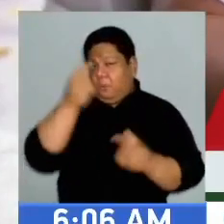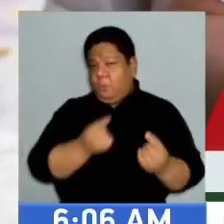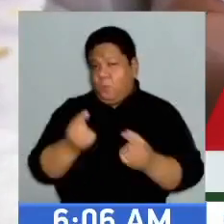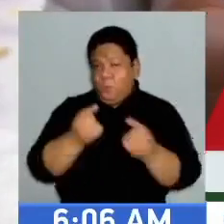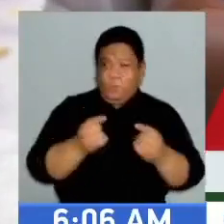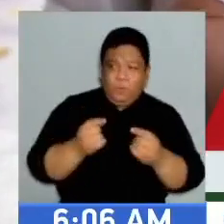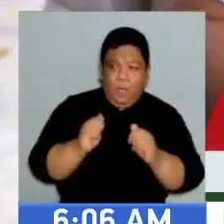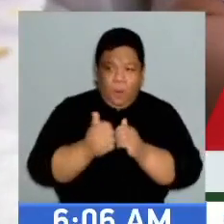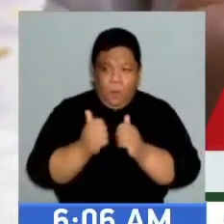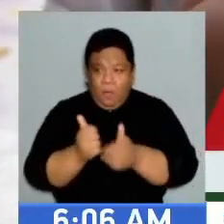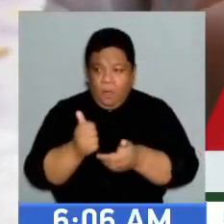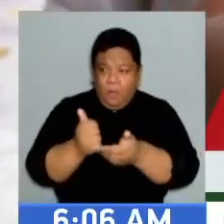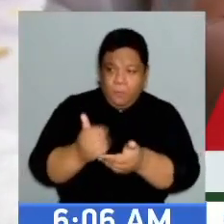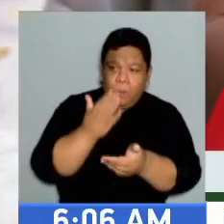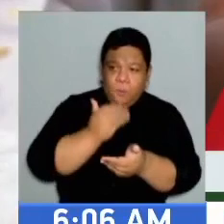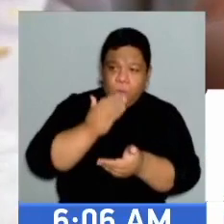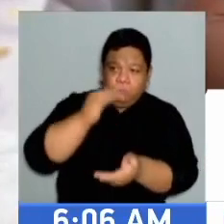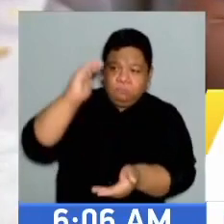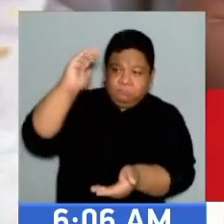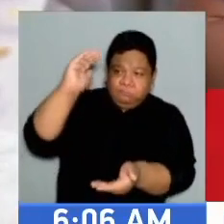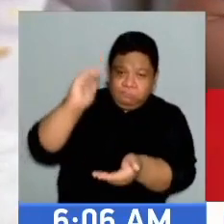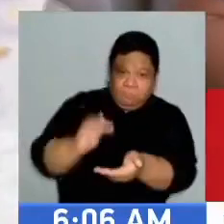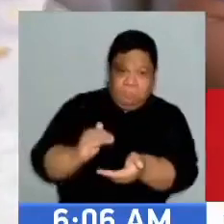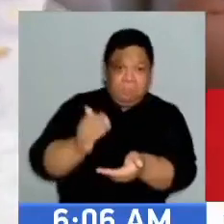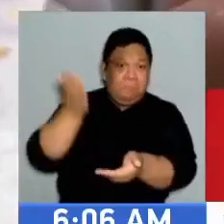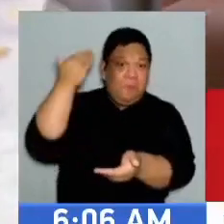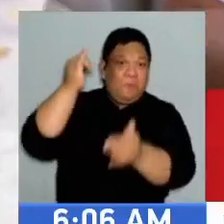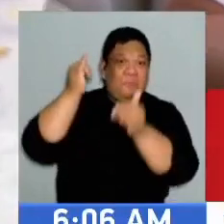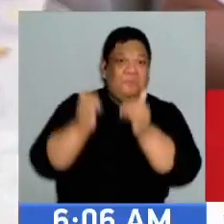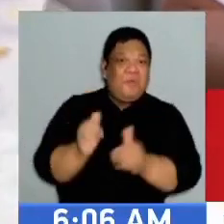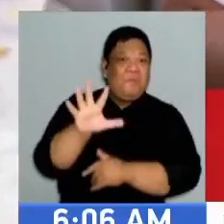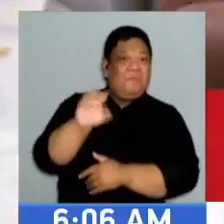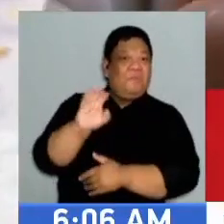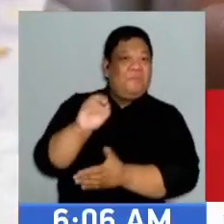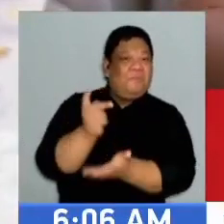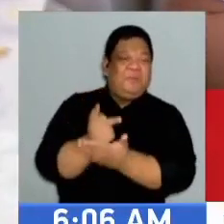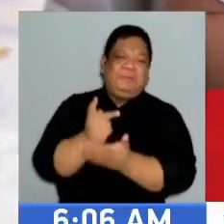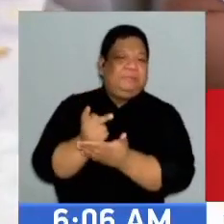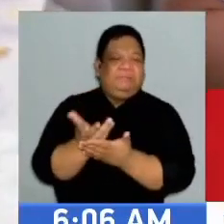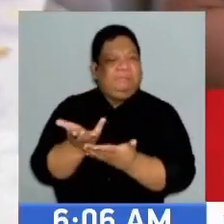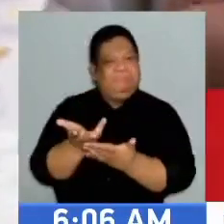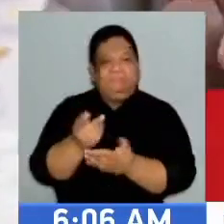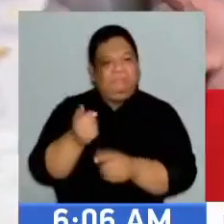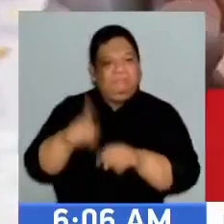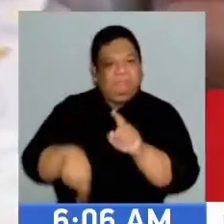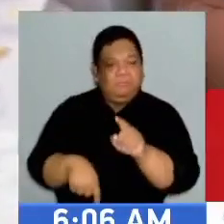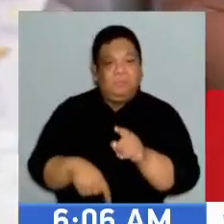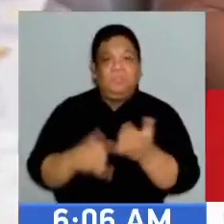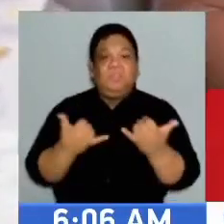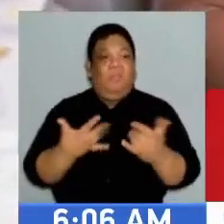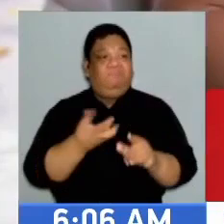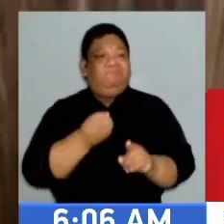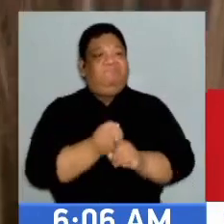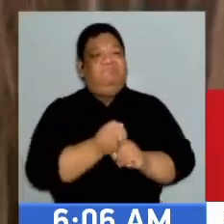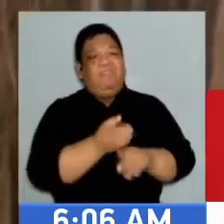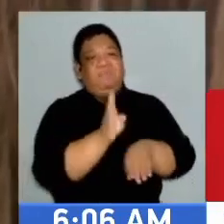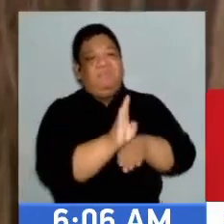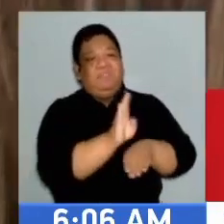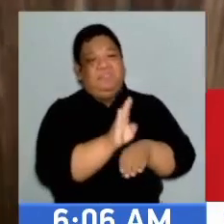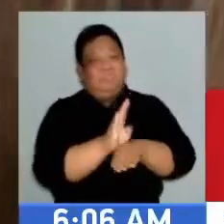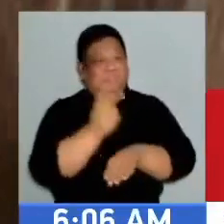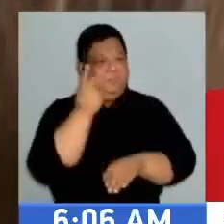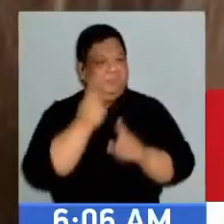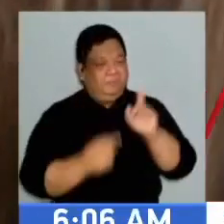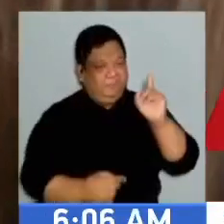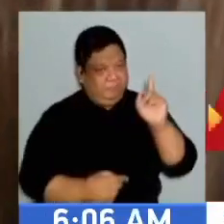ito bumalik sa dating lebel na Php50 kada kilo kaya naman apektado ang mga maliliit na negosyo kagaya nito ang dati